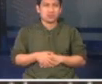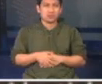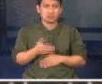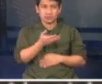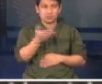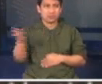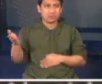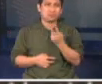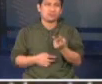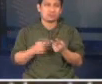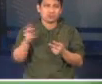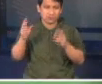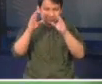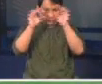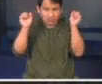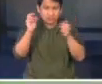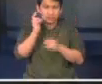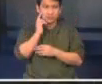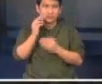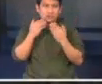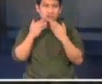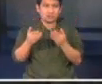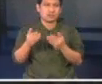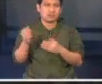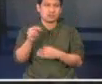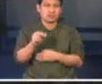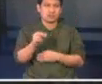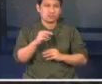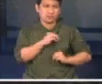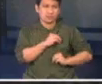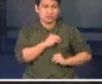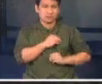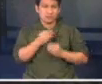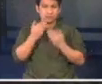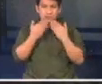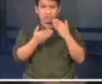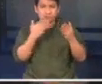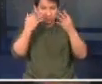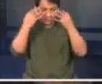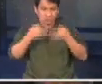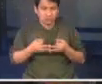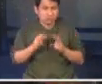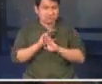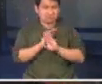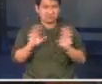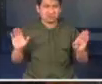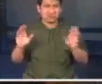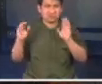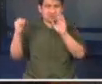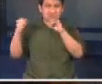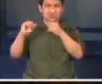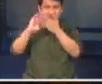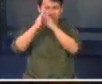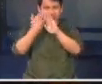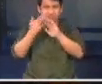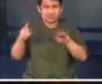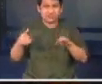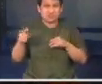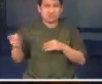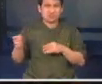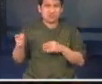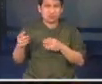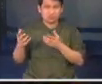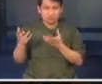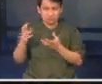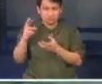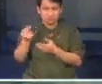really communists. Nagpasalamat po naman ang militar sa Pangulo sa desisyon nitong huwag nang mag-declare pa ng ceasefire sa mga rebelding kahit na